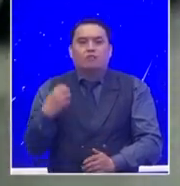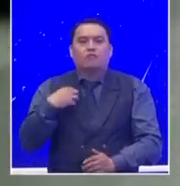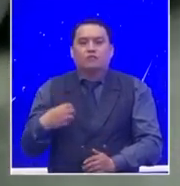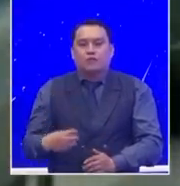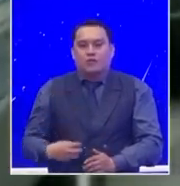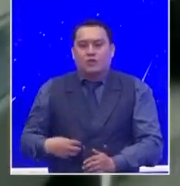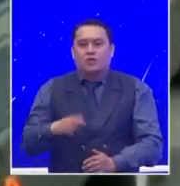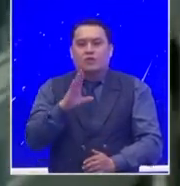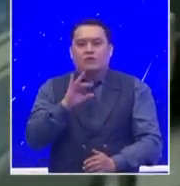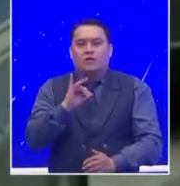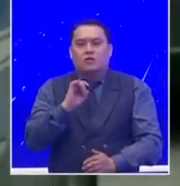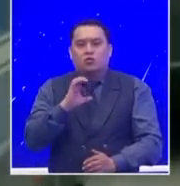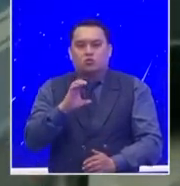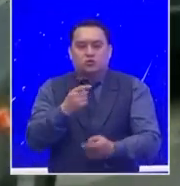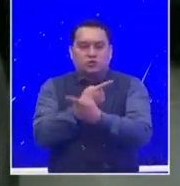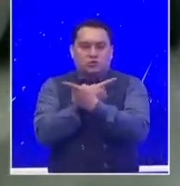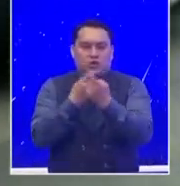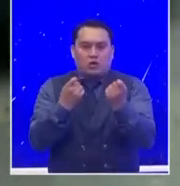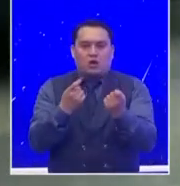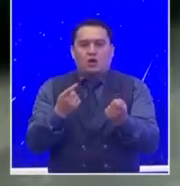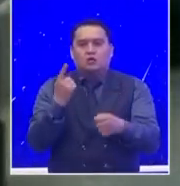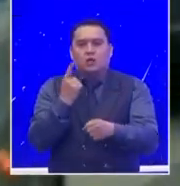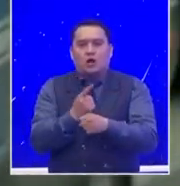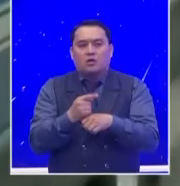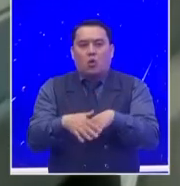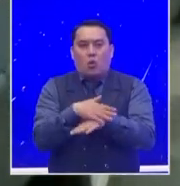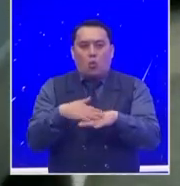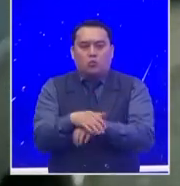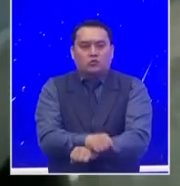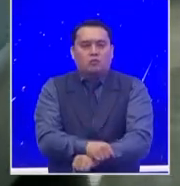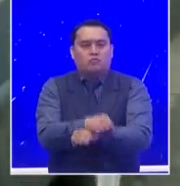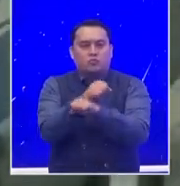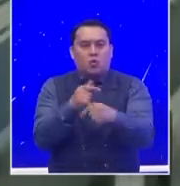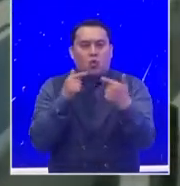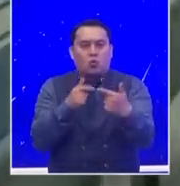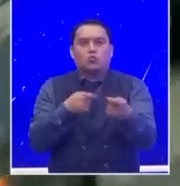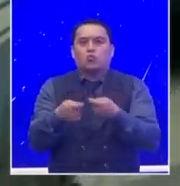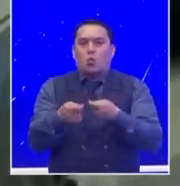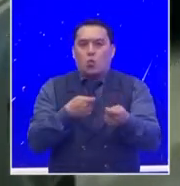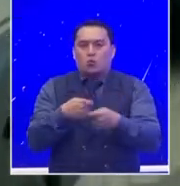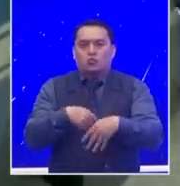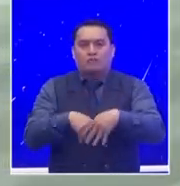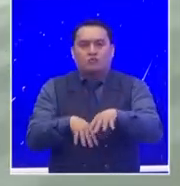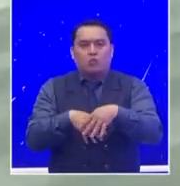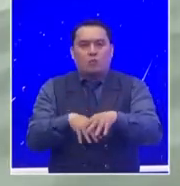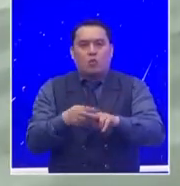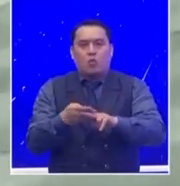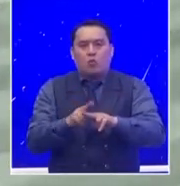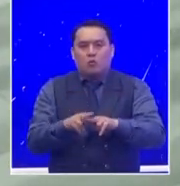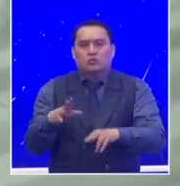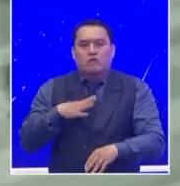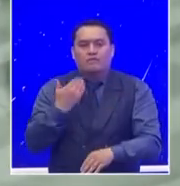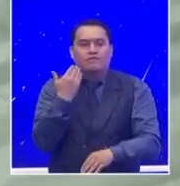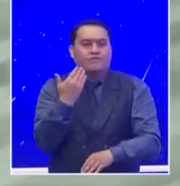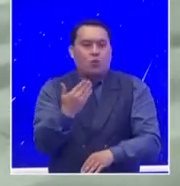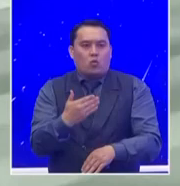Францияда тәж вирусына байланысты жарияланған карантинге қарамастан тұрғындар билікке қарсы наразылық шеруін ұйымдастырды. Сары күртешелілер